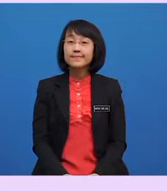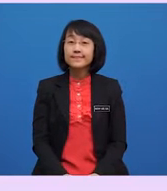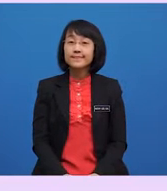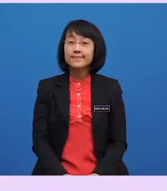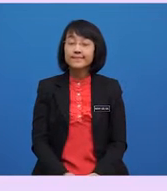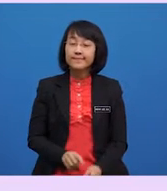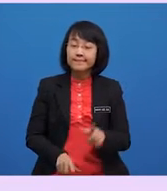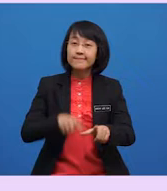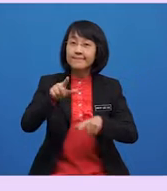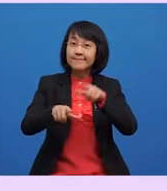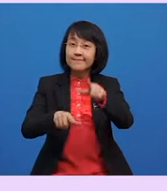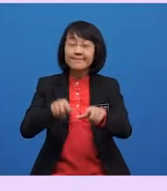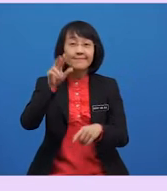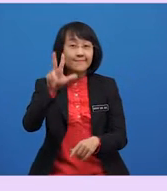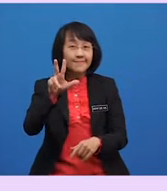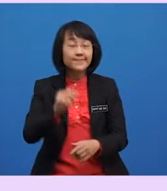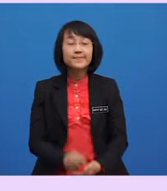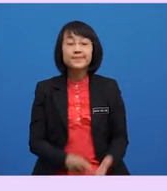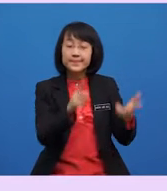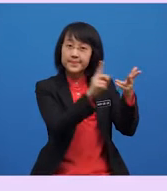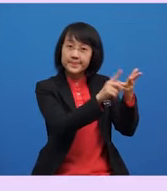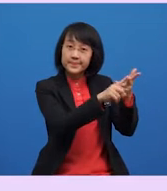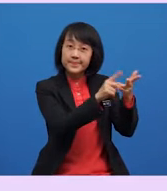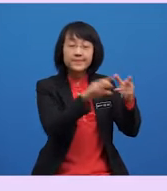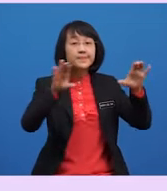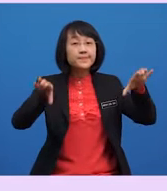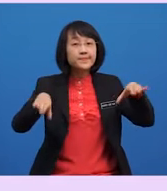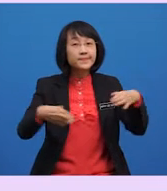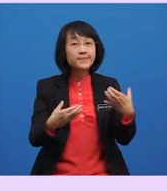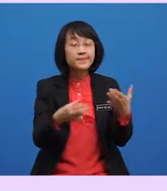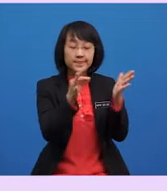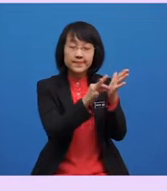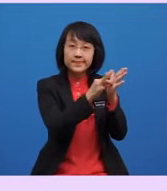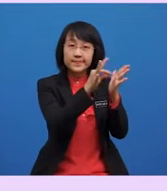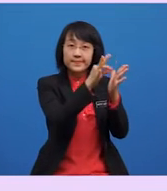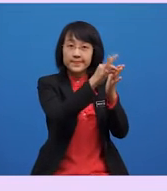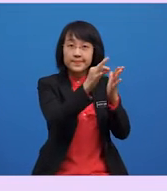Langkah ketiga, membuat pengiraan.